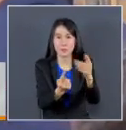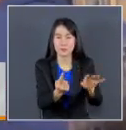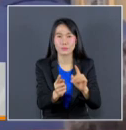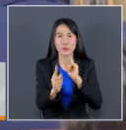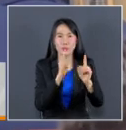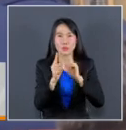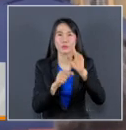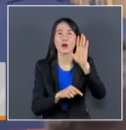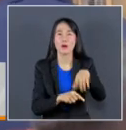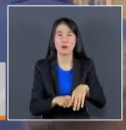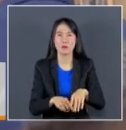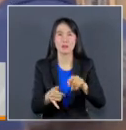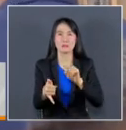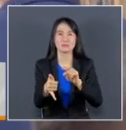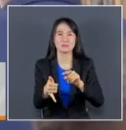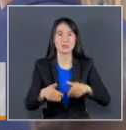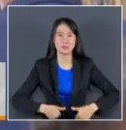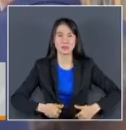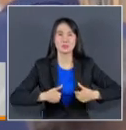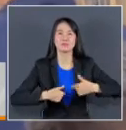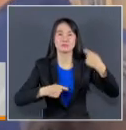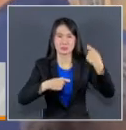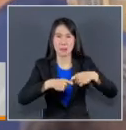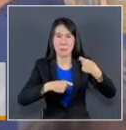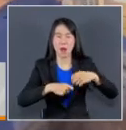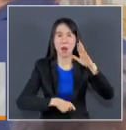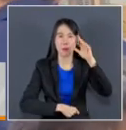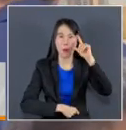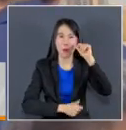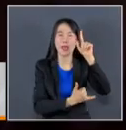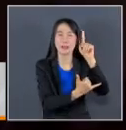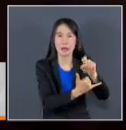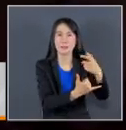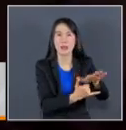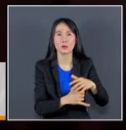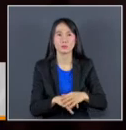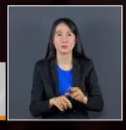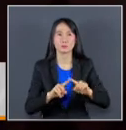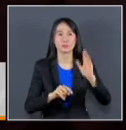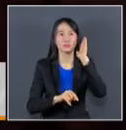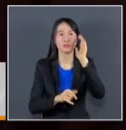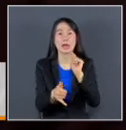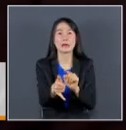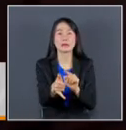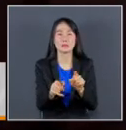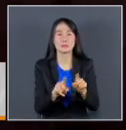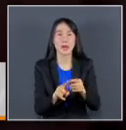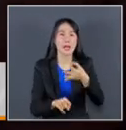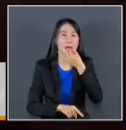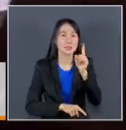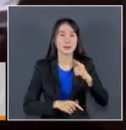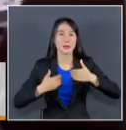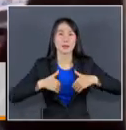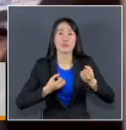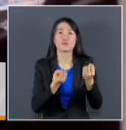ล์มถึงได้รู้ว่าเด็กคนนี้ชีวิตเขาลำบากเหมือนกันพ่อแม่เสียชีวิตทั้งคู่ตัวในฟิล์มเนี่ยเป็นไรเดอร์ส่งอาหารนะ